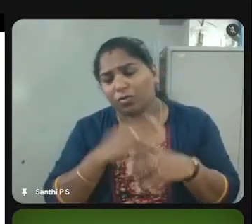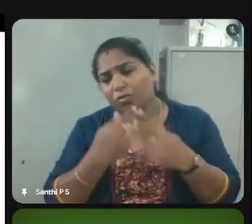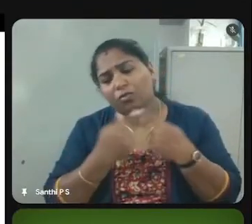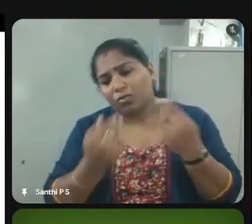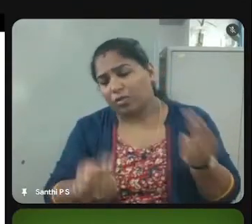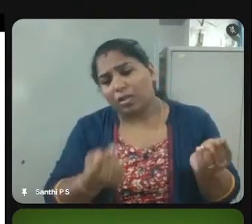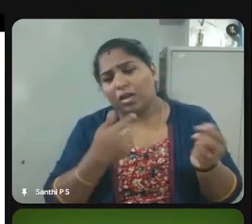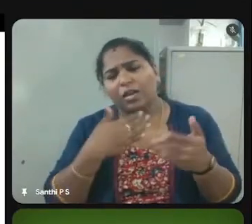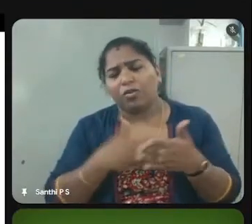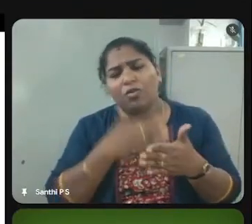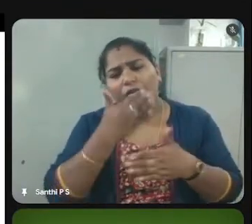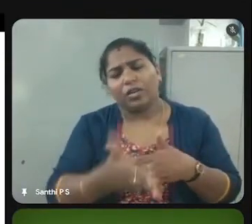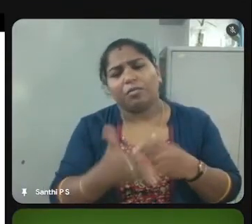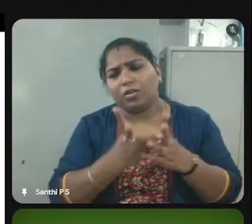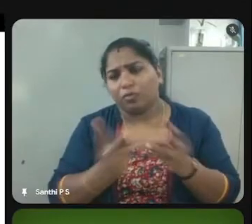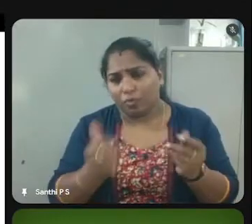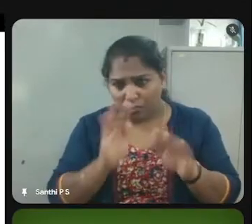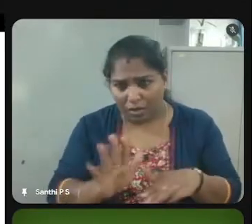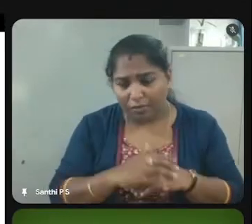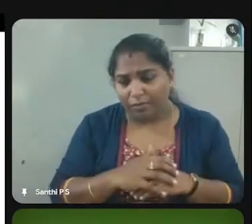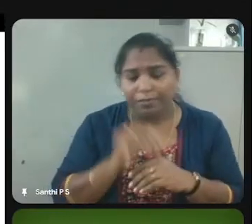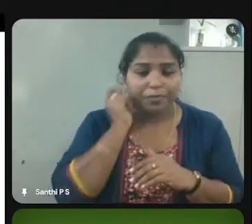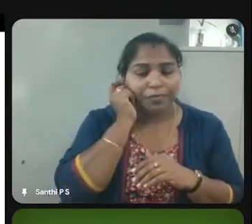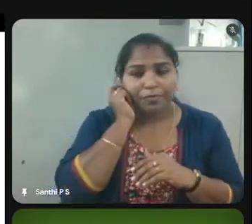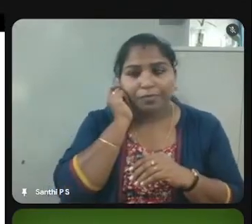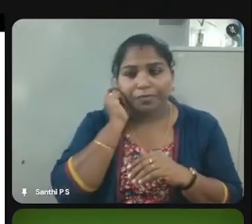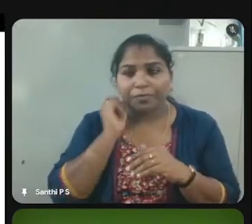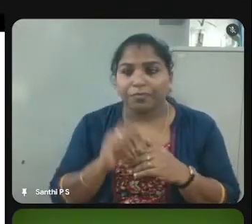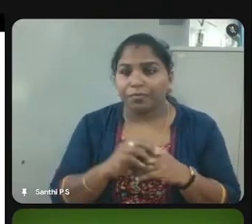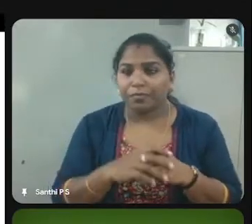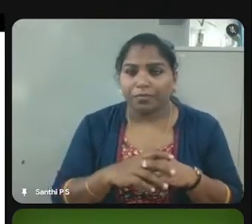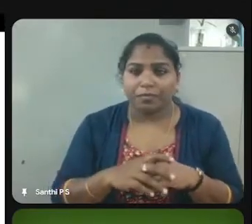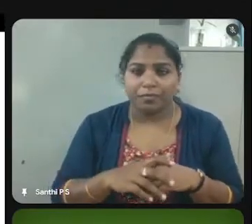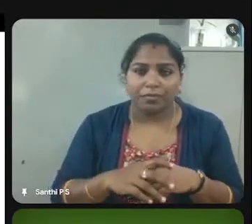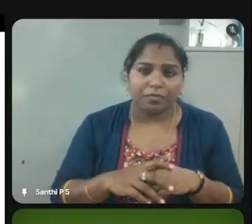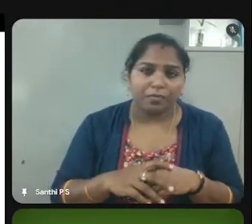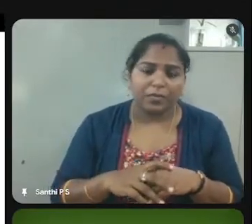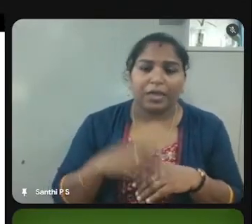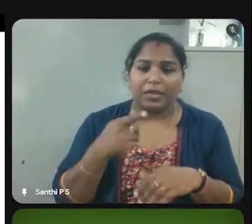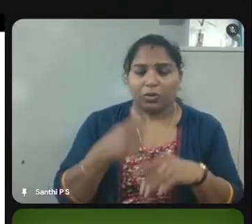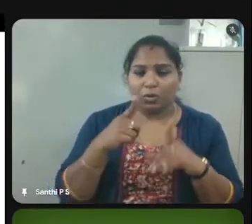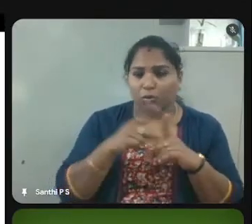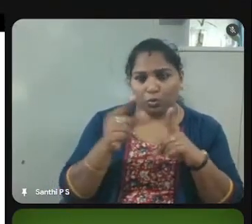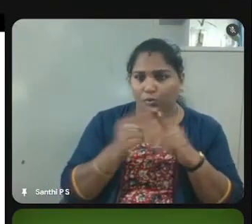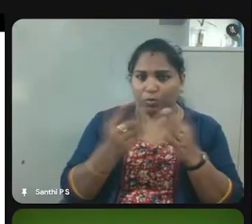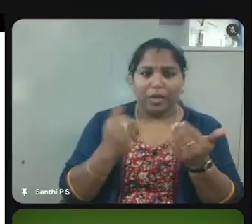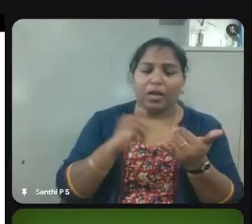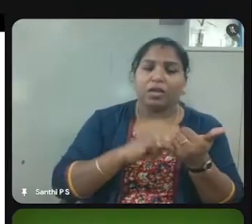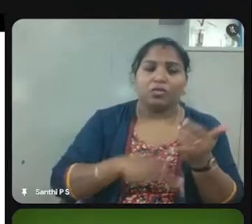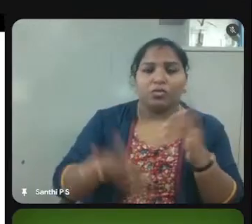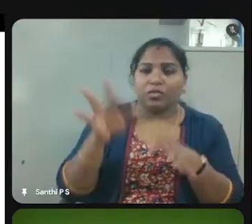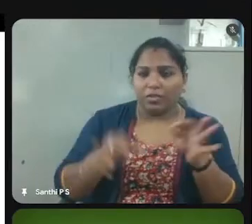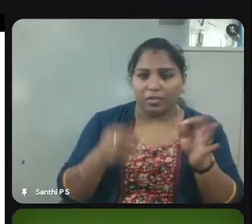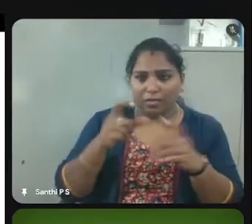അതിനെ തരണം ചെയ്യാനായിട്ട് എന്തെങ്കിലും ഒരു പോം വഴി. ഓക്കെ, ഇതിപ്പോ നമ്മൾക്ക് ചെയ്യാൻ പറ്റുന്ന ഒരു കാര്യമല്ല. ഇതിനെ കുറിച്ച് STDയിൽ നമുക്ക് ഇൻഫോം